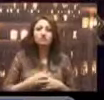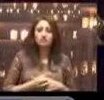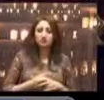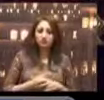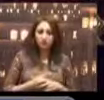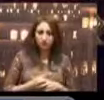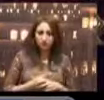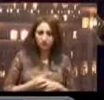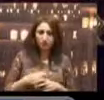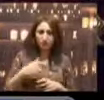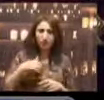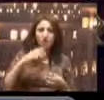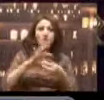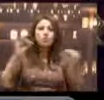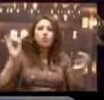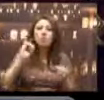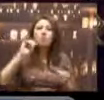او نوع التفاعل ده مع الحدث نفسه،